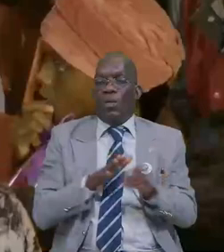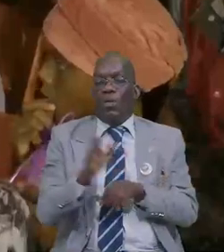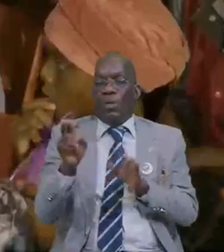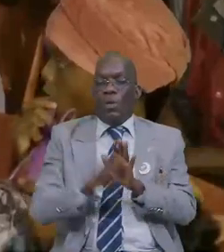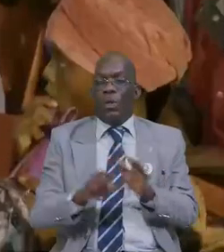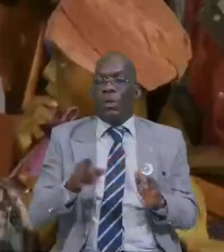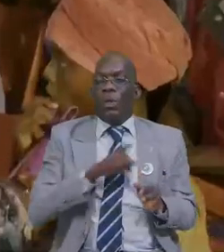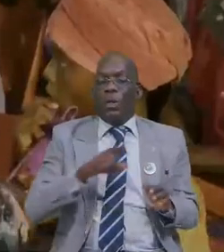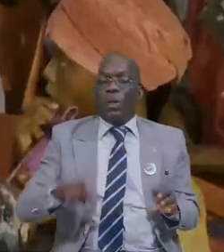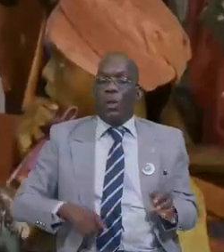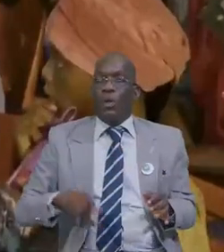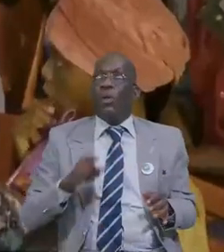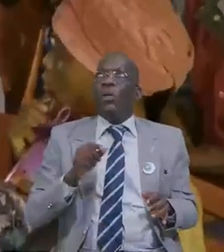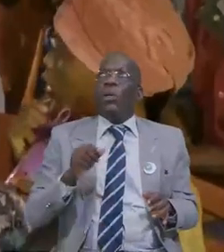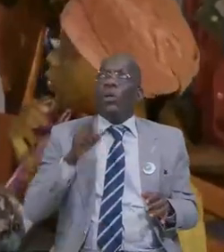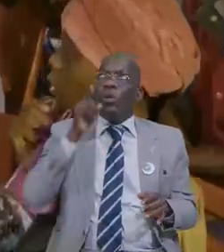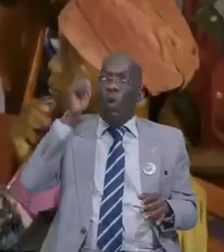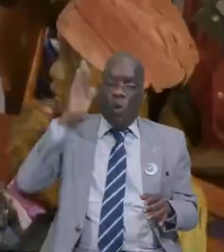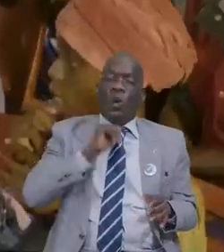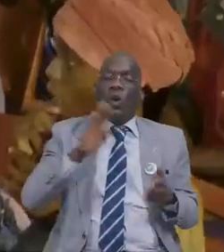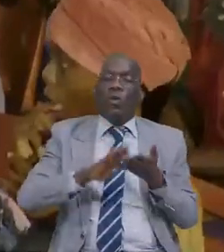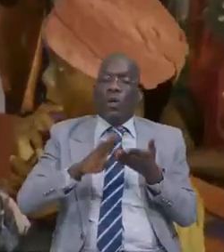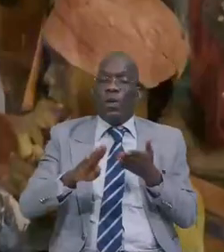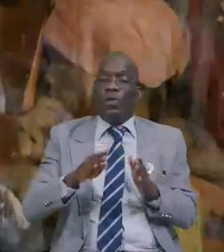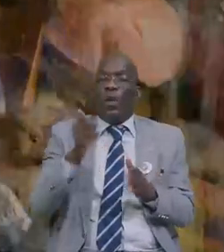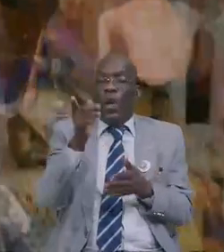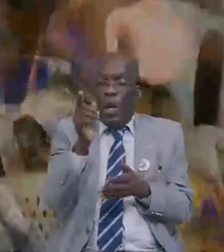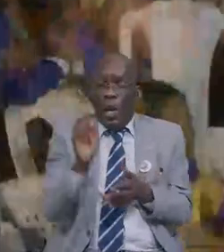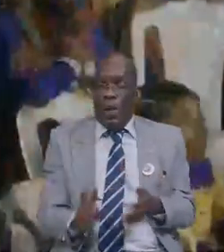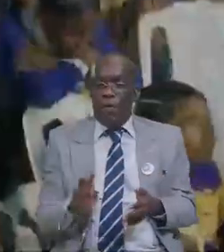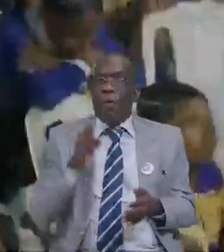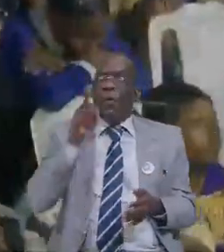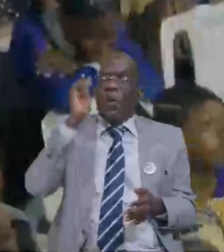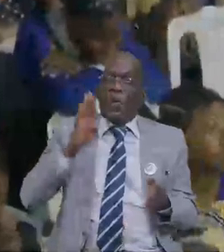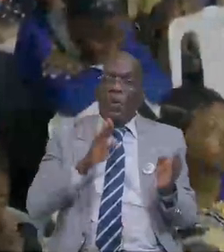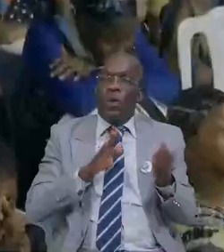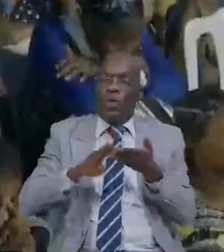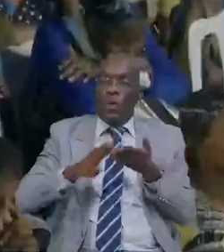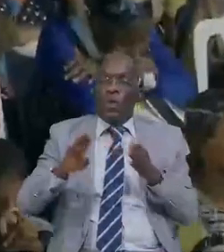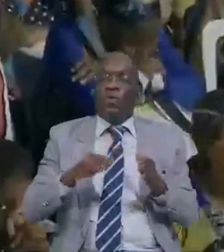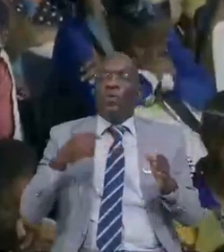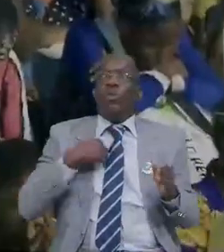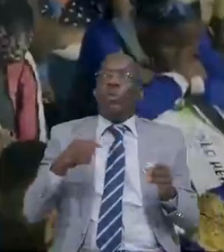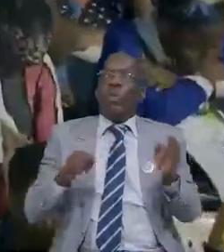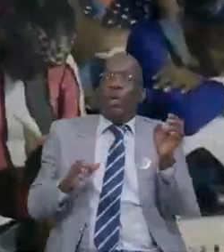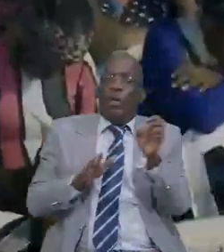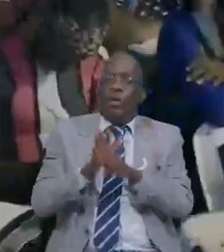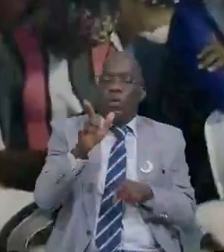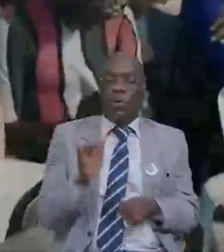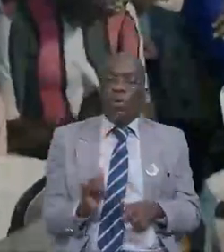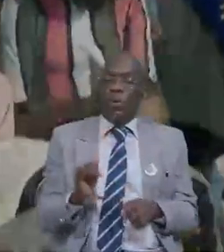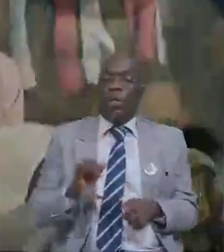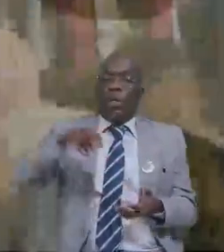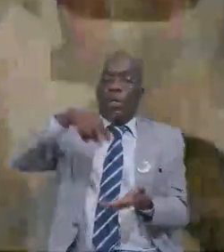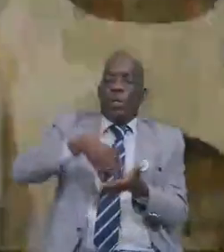Seigneur, tu ne vas pas seulement me pardonner partiellement. Pardonne-moi totalement, pleinement. Merci Seigneur. Merci Seigneur. Merci